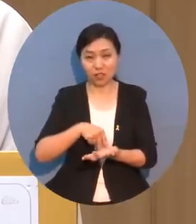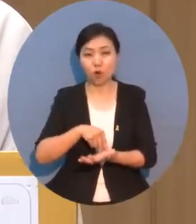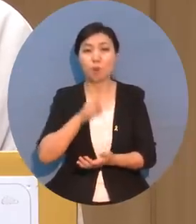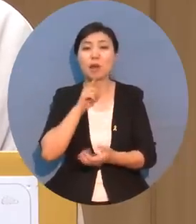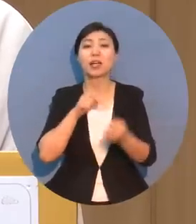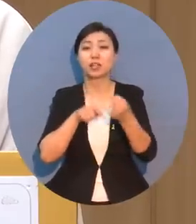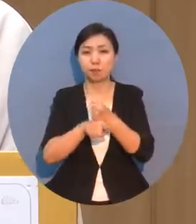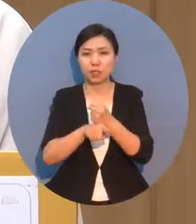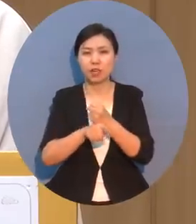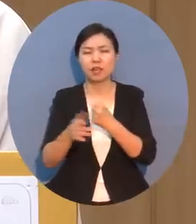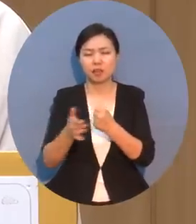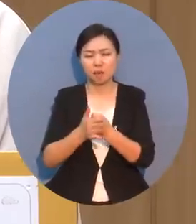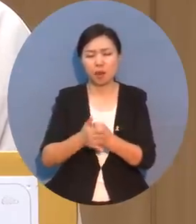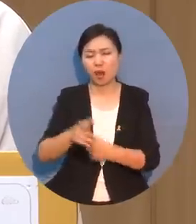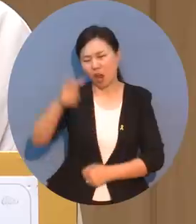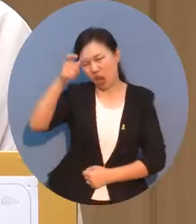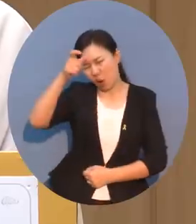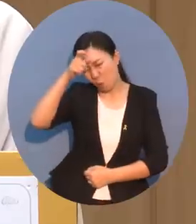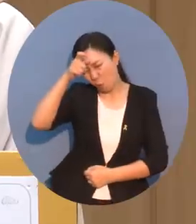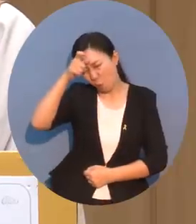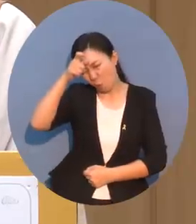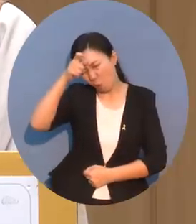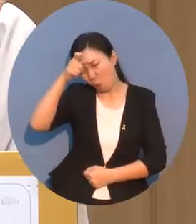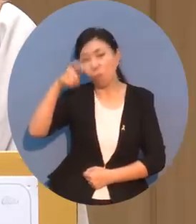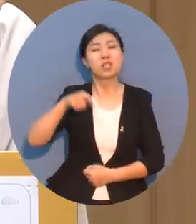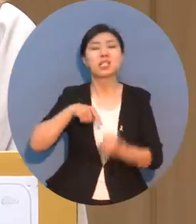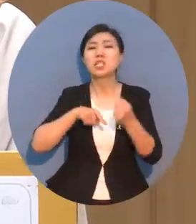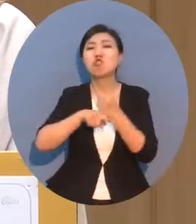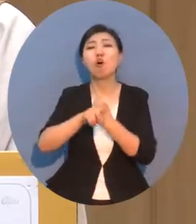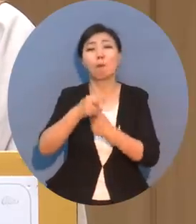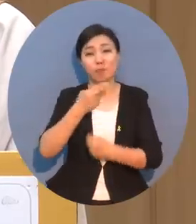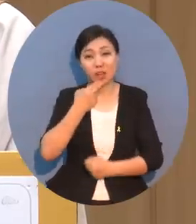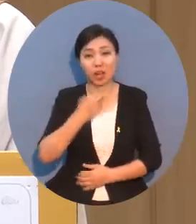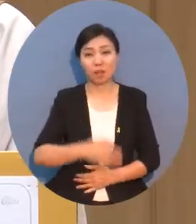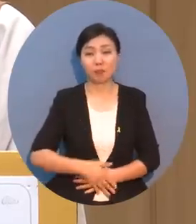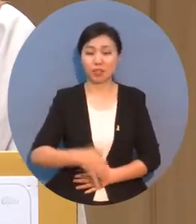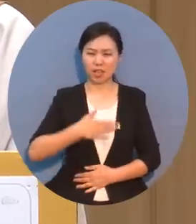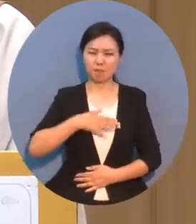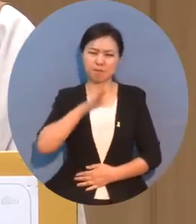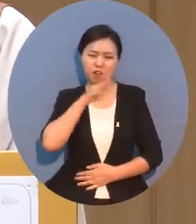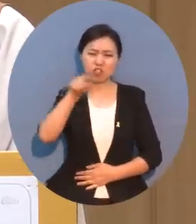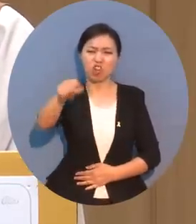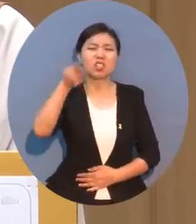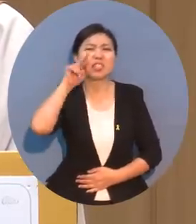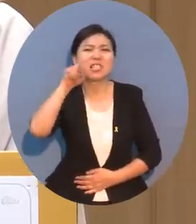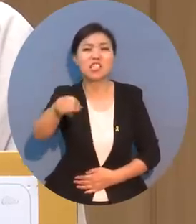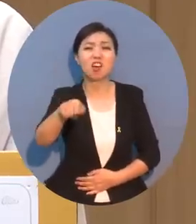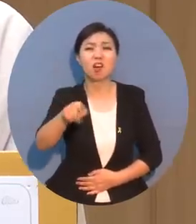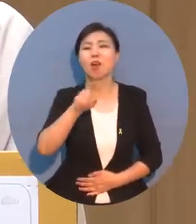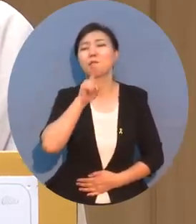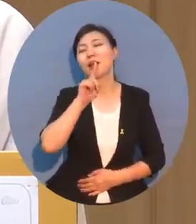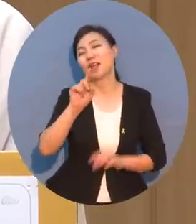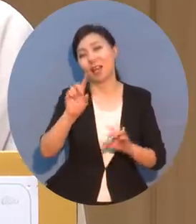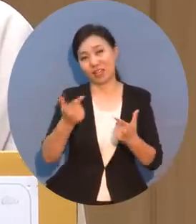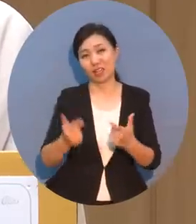그렇기 때문에 우리가 고집할 만한 것은 없다는 거예요. 나는 옳고 너는 그러다